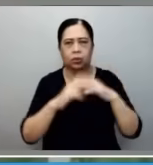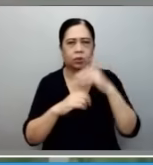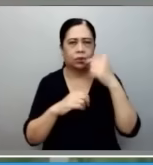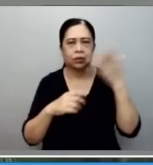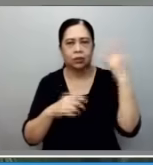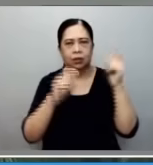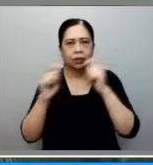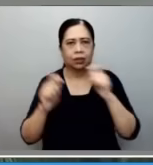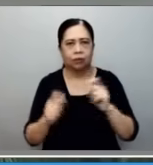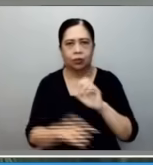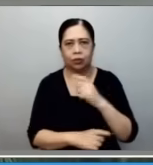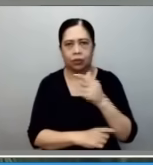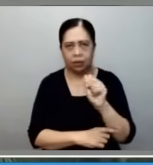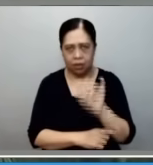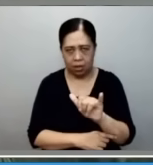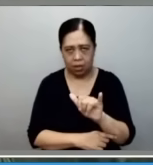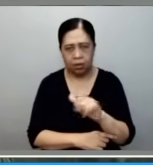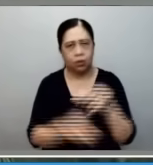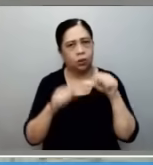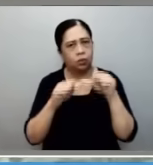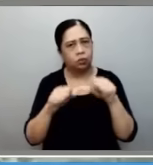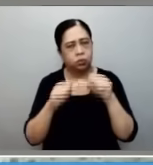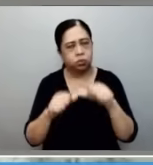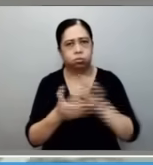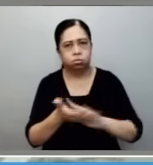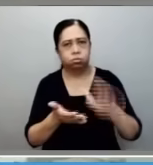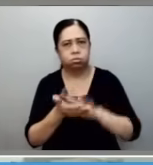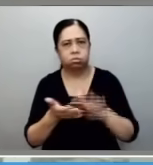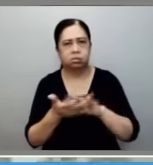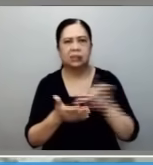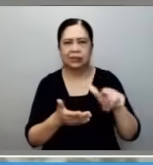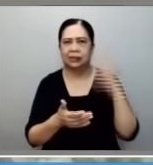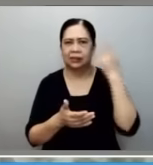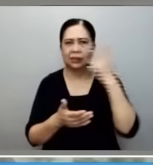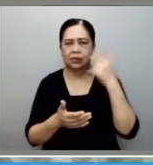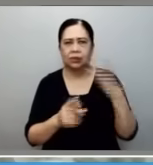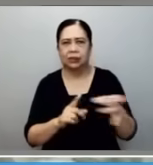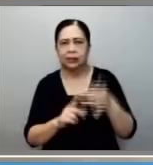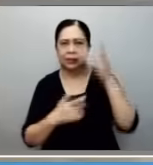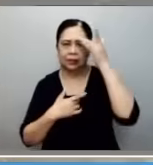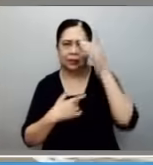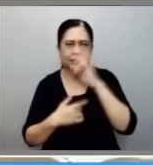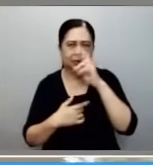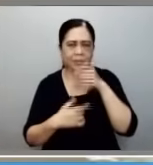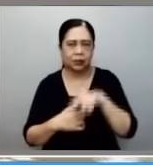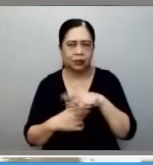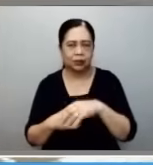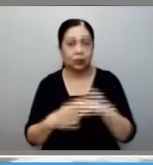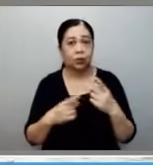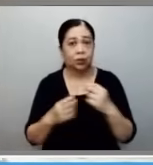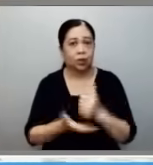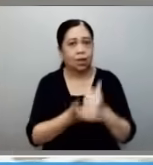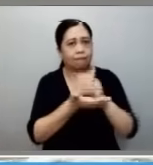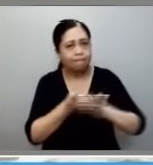bagyong Egay. Kaya walang humpay ang kanilang paglilinis na siya ring ugat ng kanyang pagkakasakit. Nagawa pa ron ni Michael na tumulong maglinis